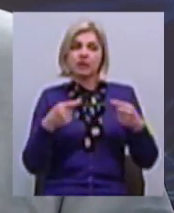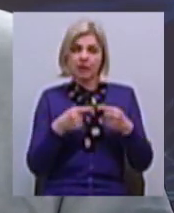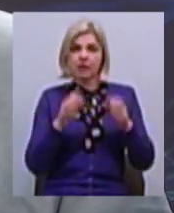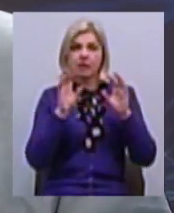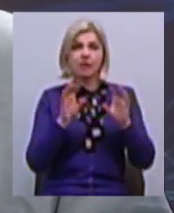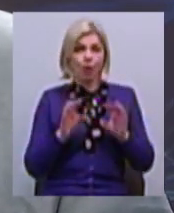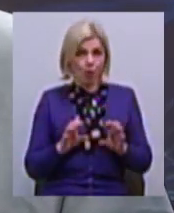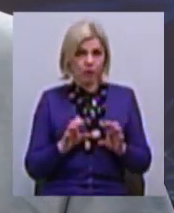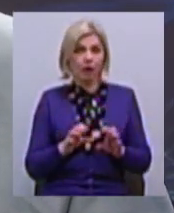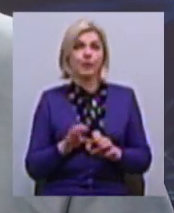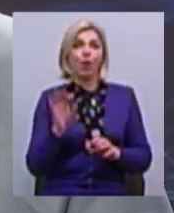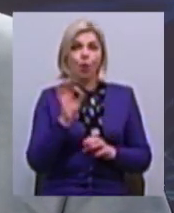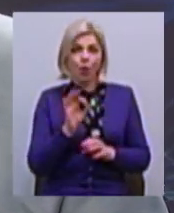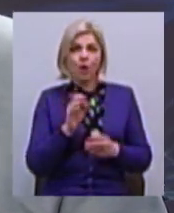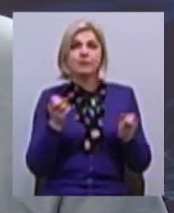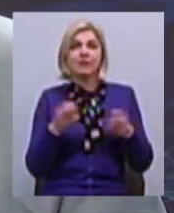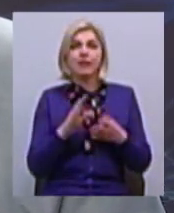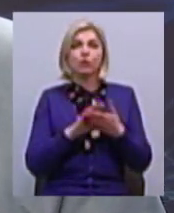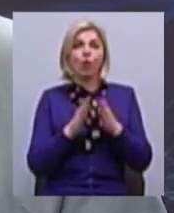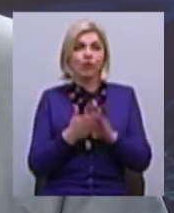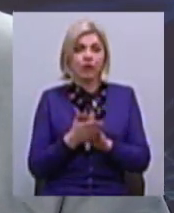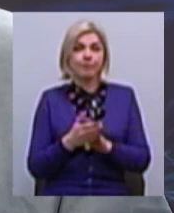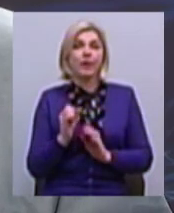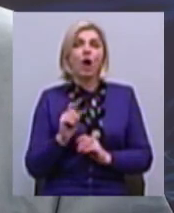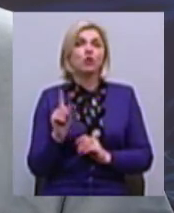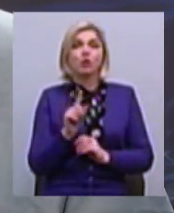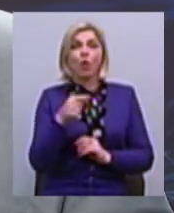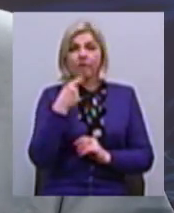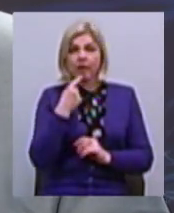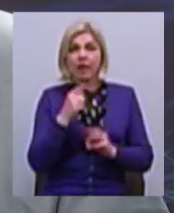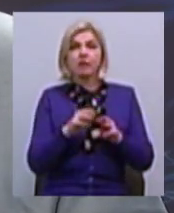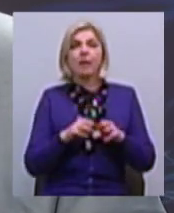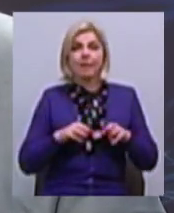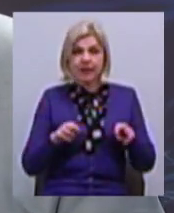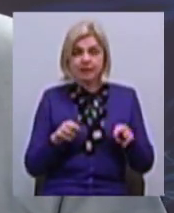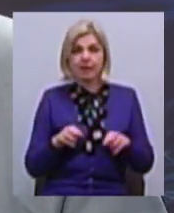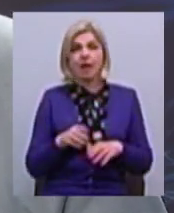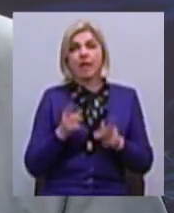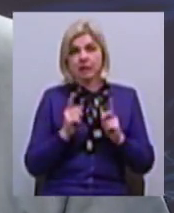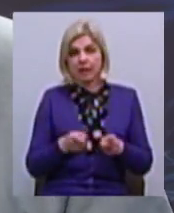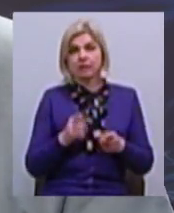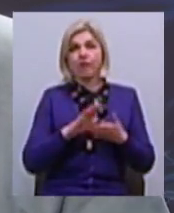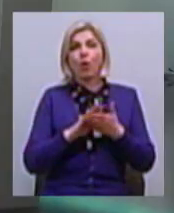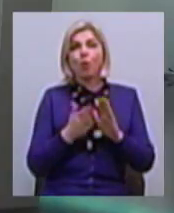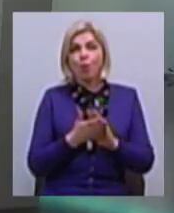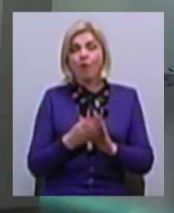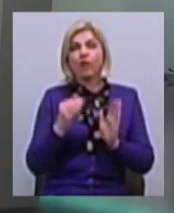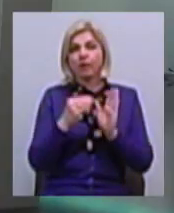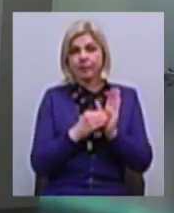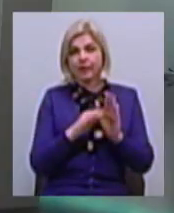концесії. Щодо слів, які сказав пан міністр, дійсно, він в конкурсних умовах, запропонованих